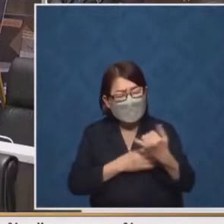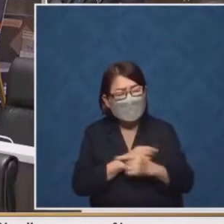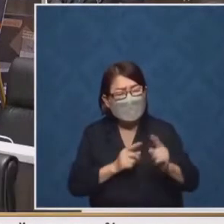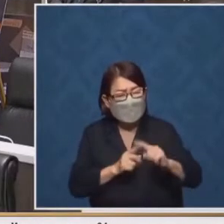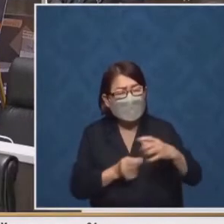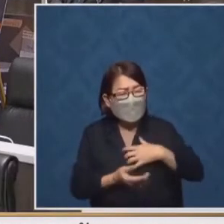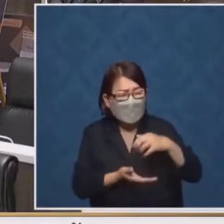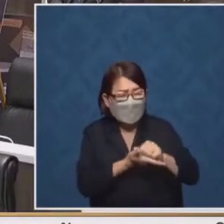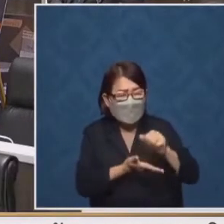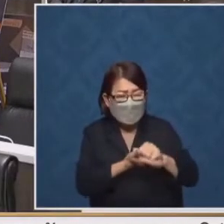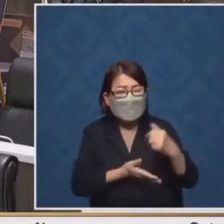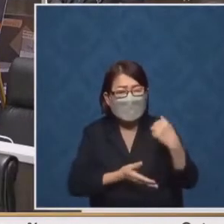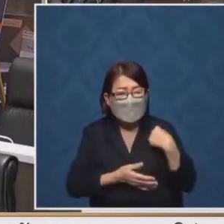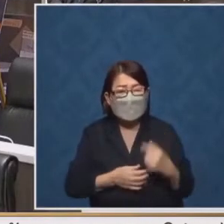ก